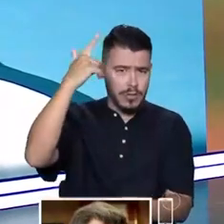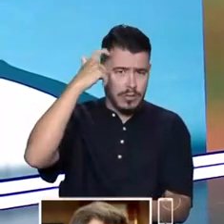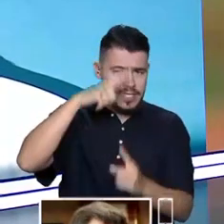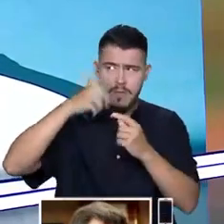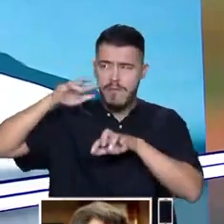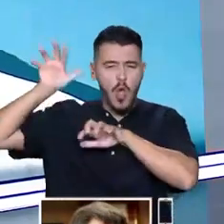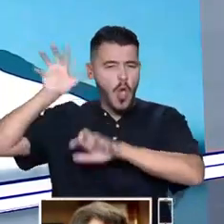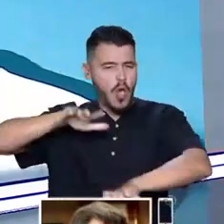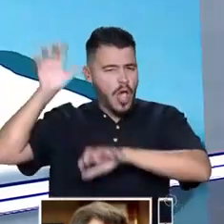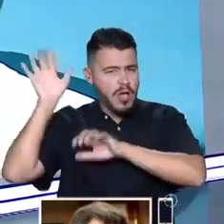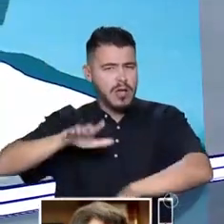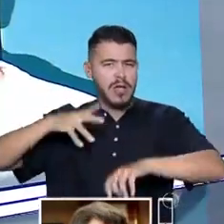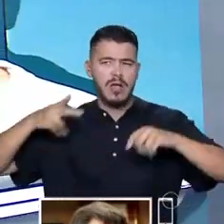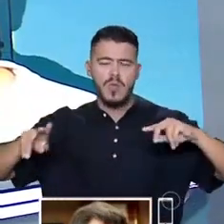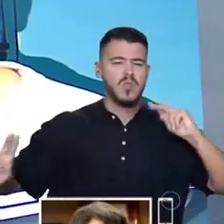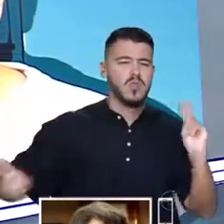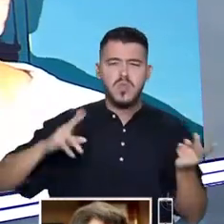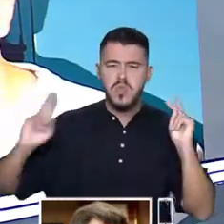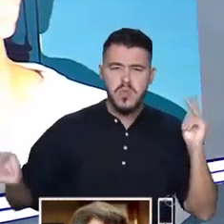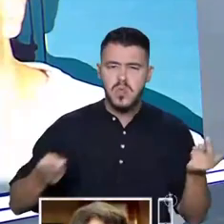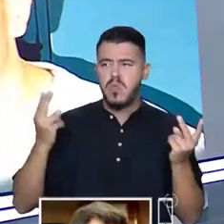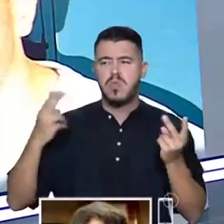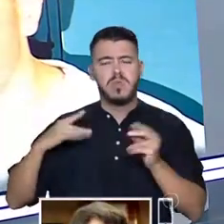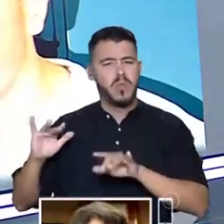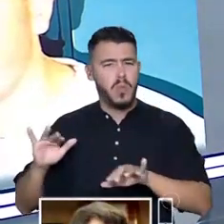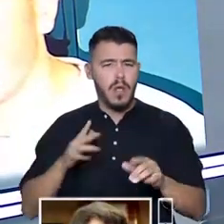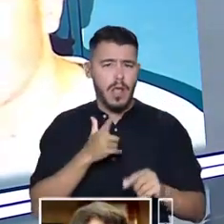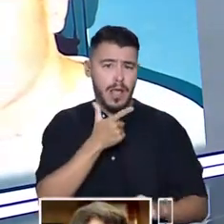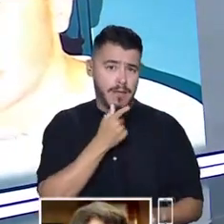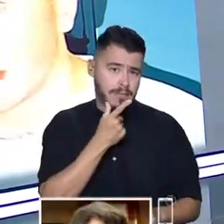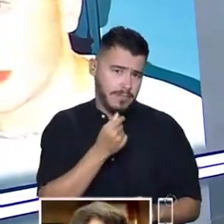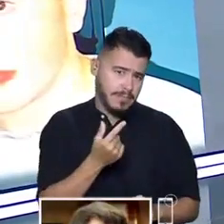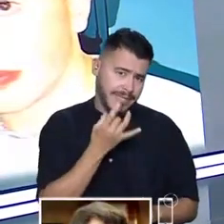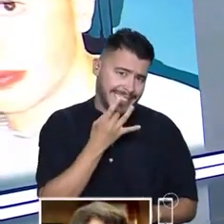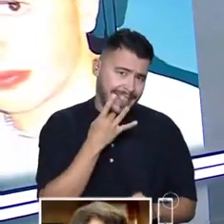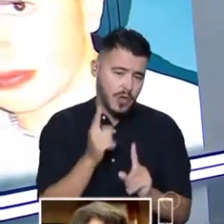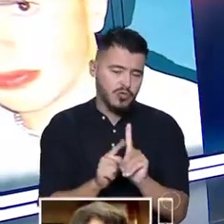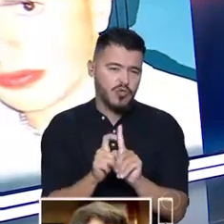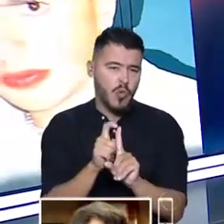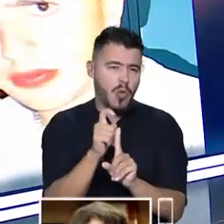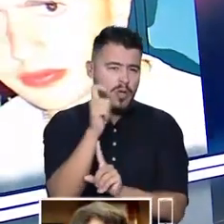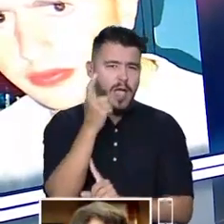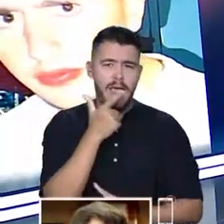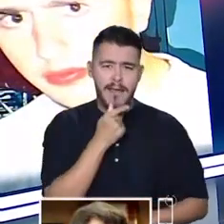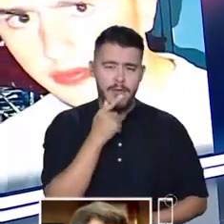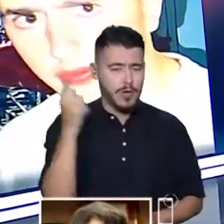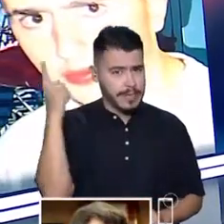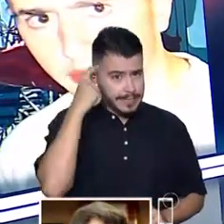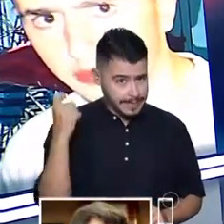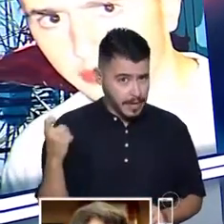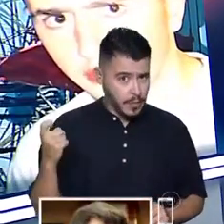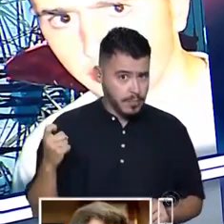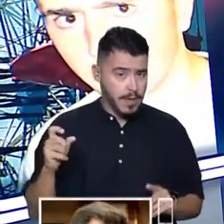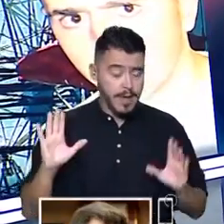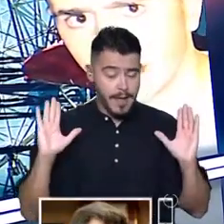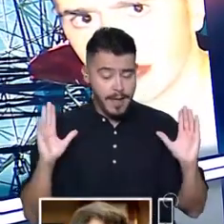στα φυσικά φαινόμενα, δεν σημαίνει ότι είναι για κατάλληλο, έτσι. Θέλω λοιπόν να καταλάβετε ότι η πραγματογνωσύνη αυτή